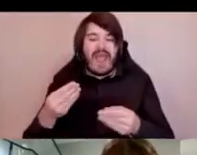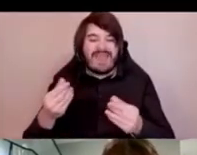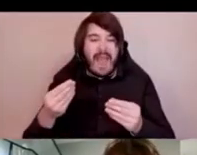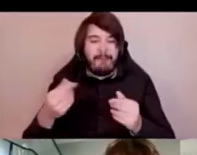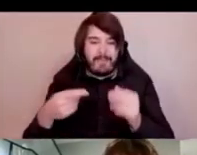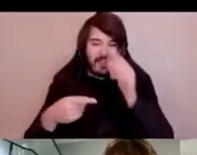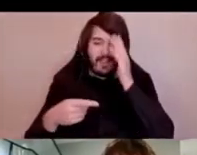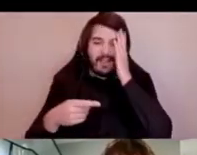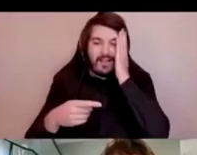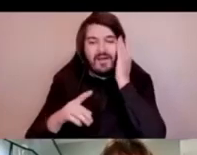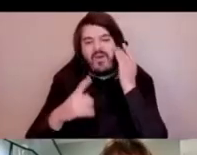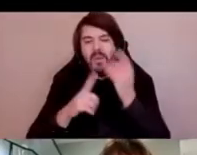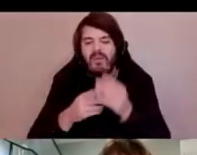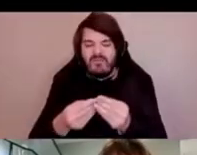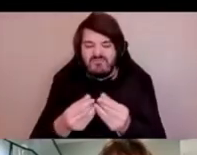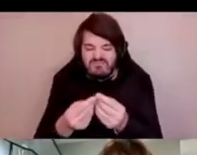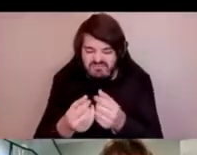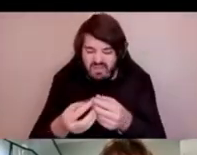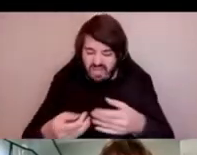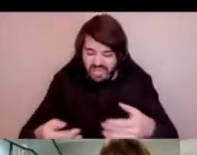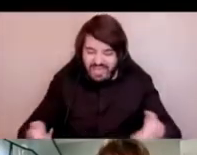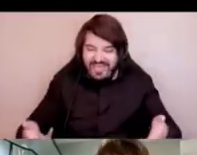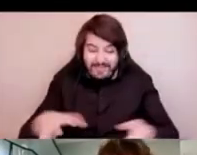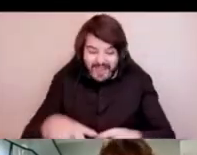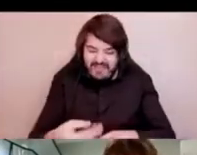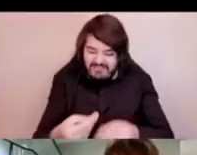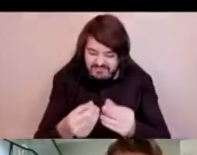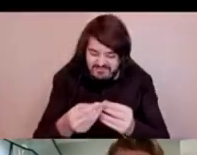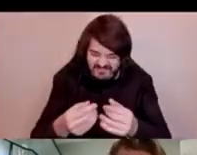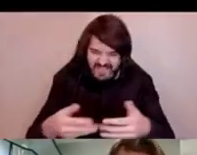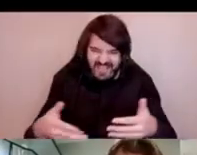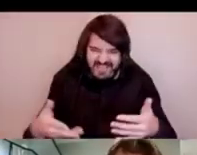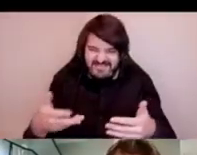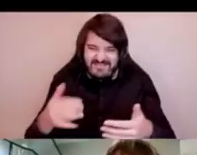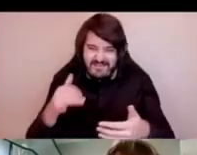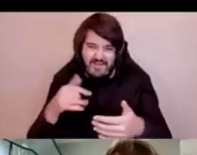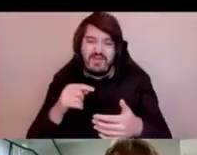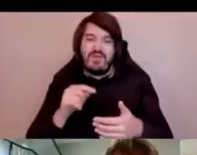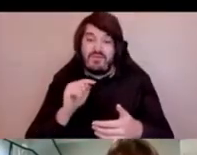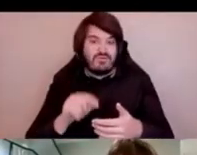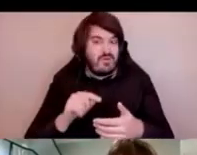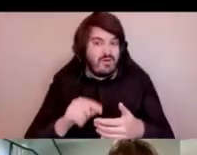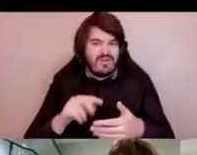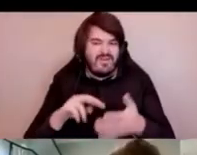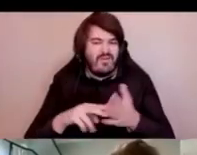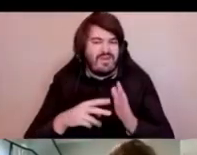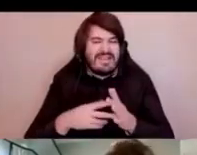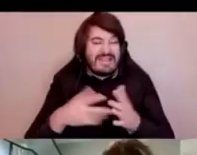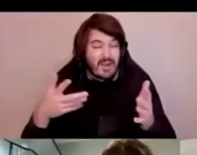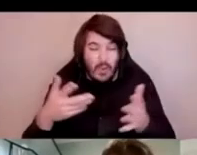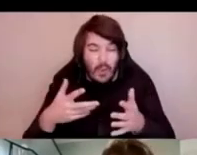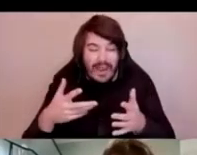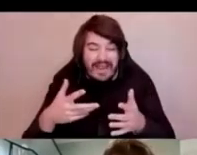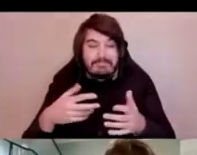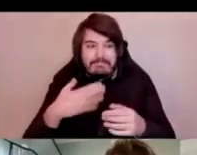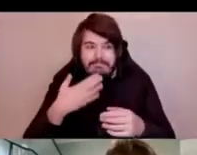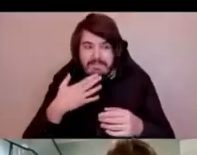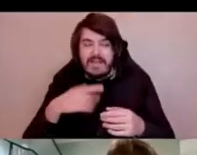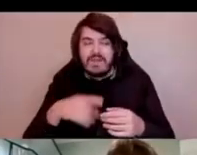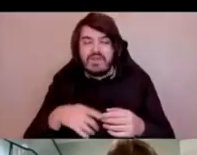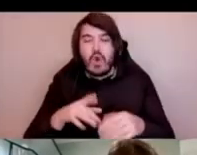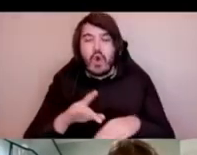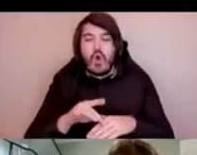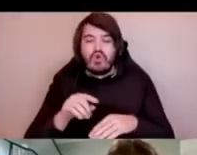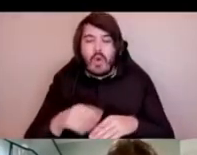sable. Donc, il s'effrite vraiment facilement quand on le prend dans nos mains. Puis ça veut dire que c'est un